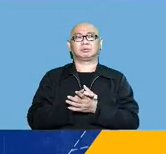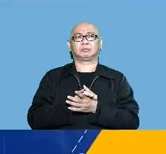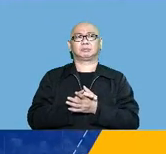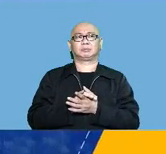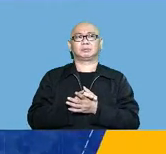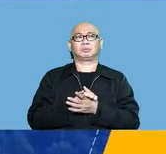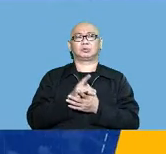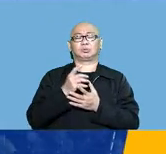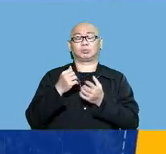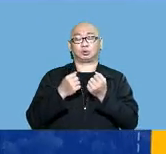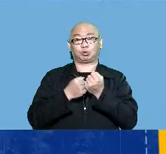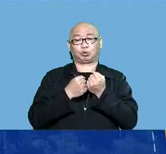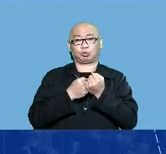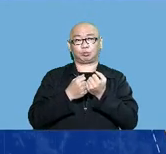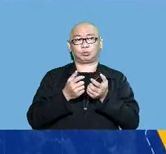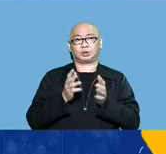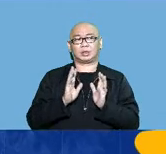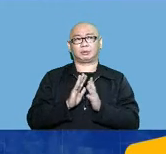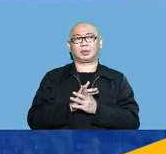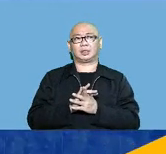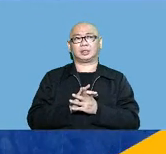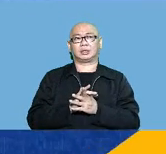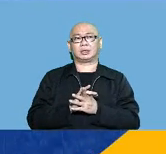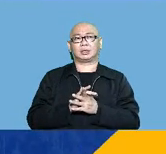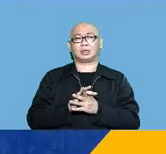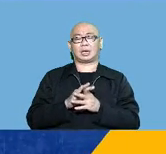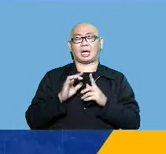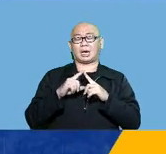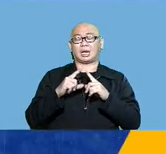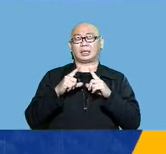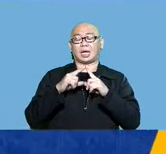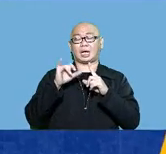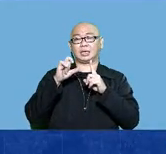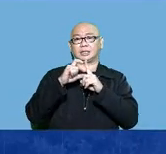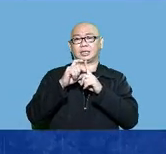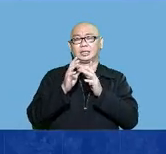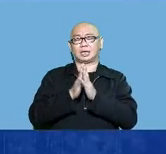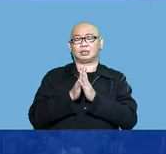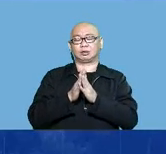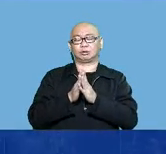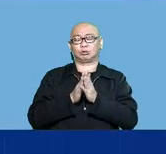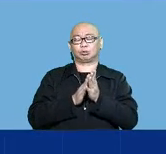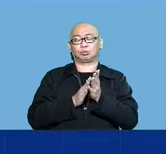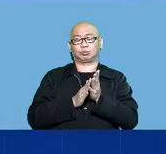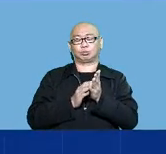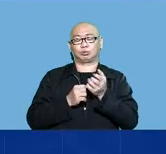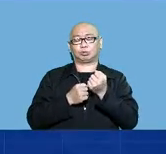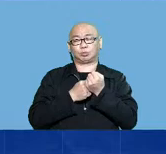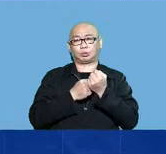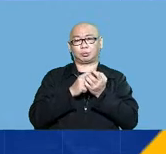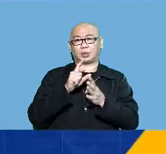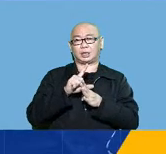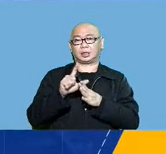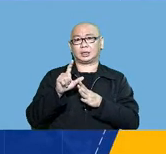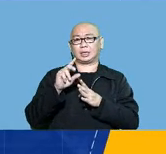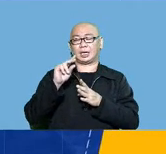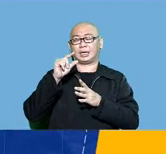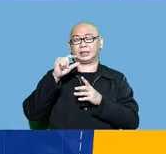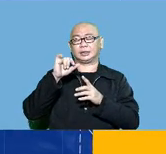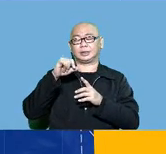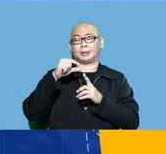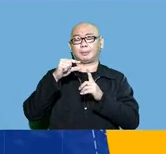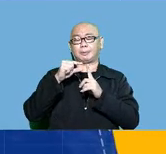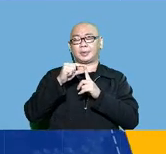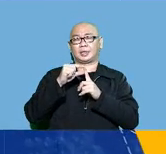untuk mendukung menyediakan alat AED dan support pelatihan RJP. Ini